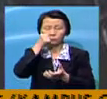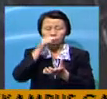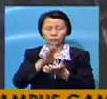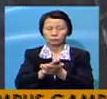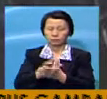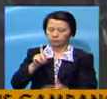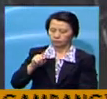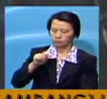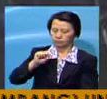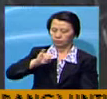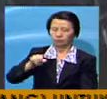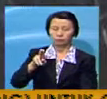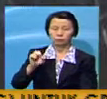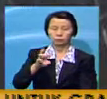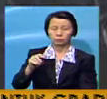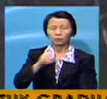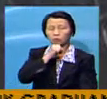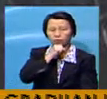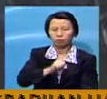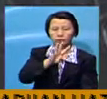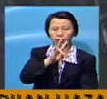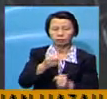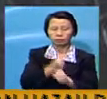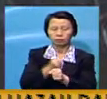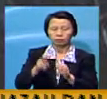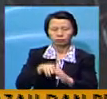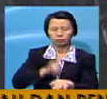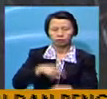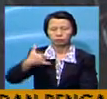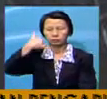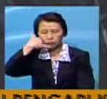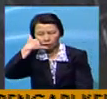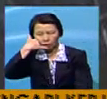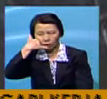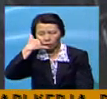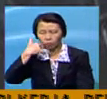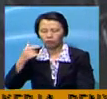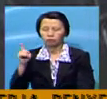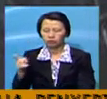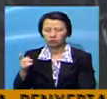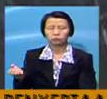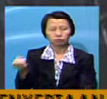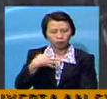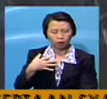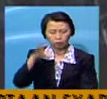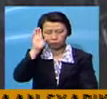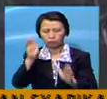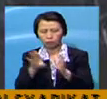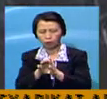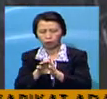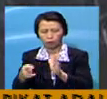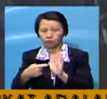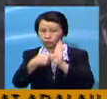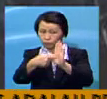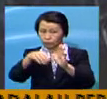Gustia Sultan 47 tahun ketika dihubungi wartawan bernama di Tawau berkata berdasarkan gambar yang